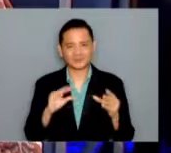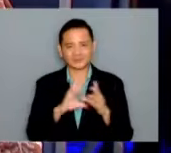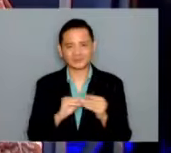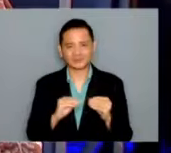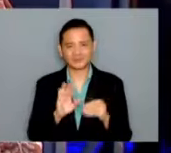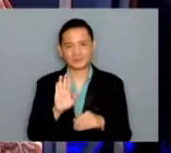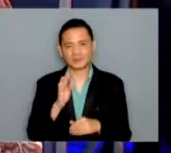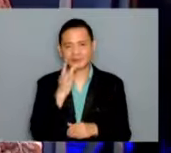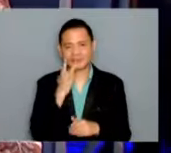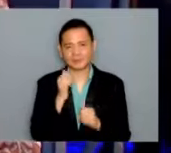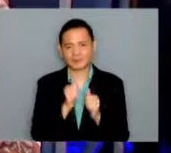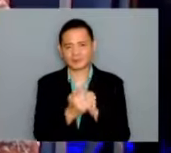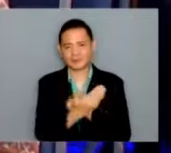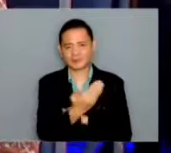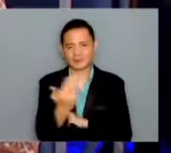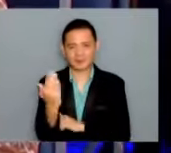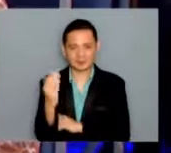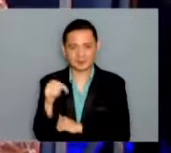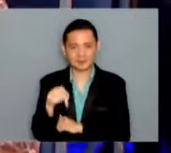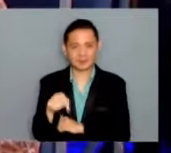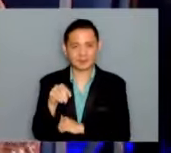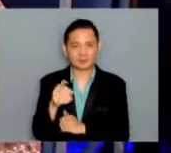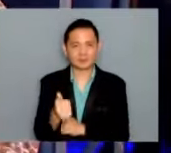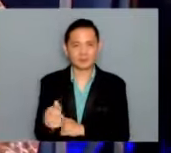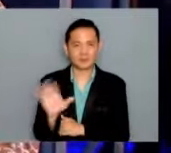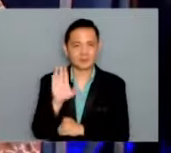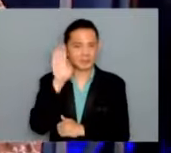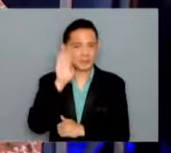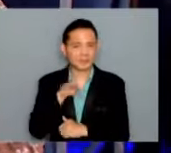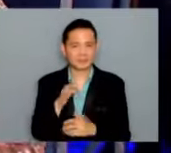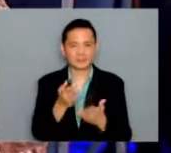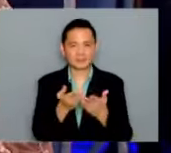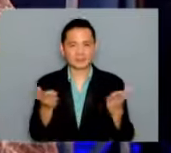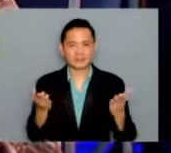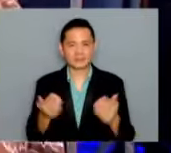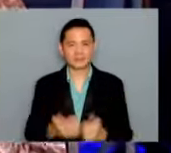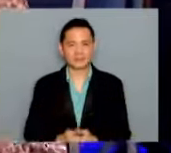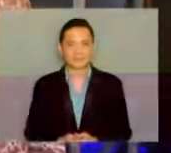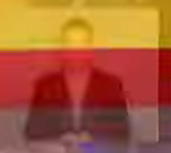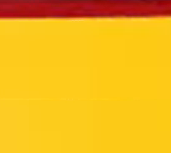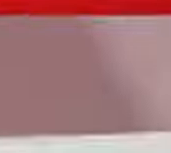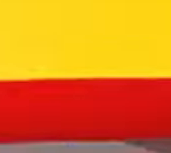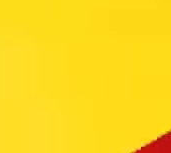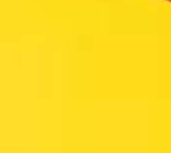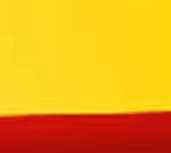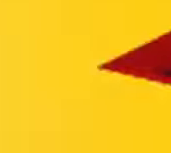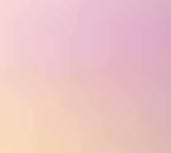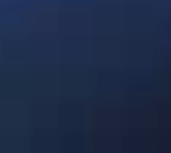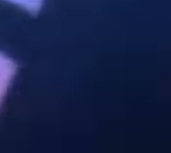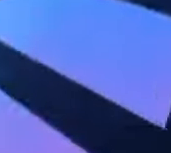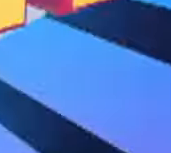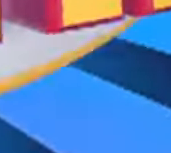paboritong kasalo sa umaga. Good morning, kapatid!